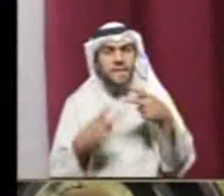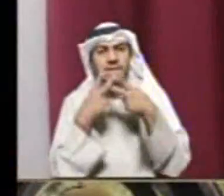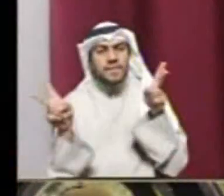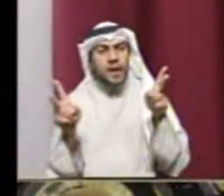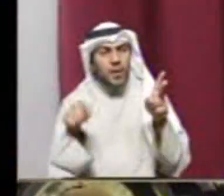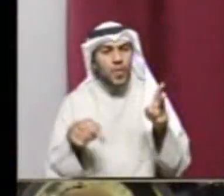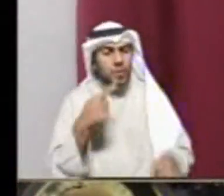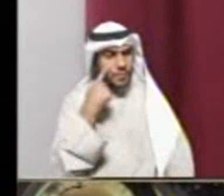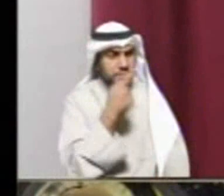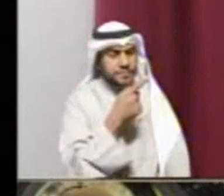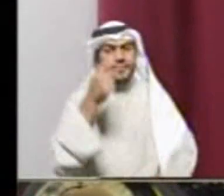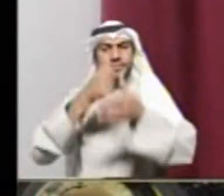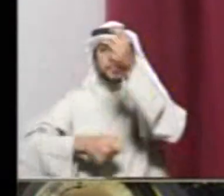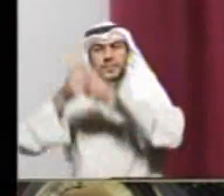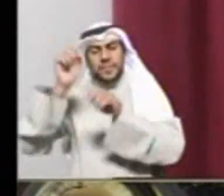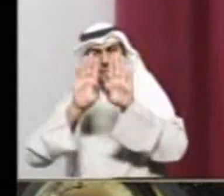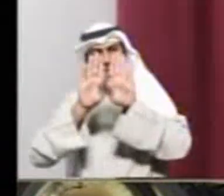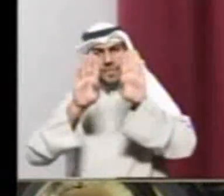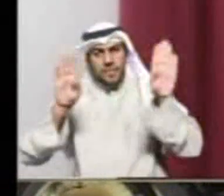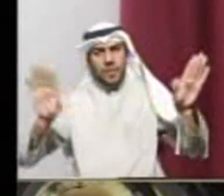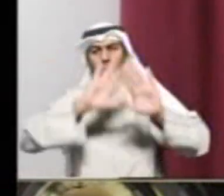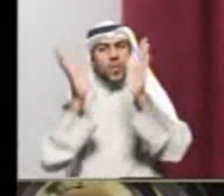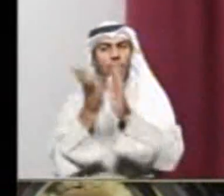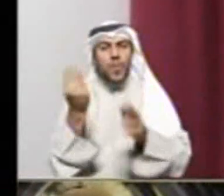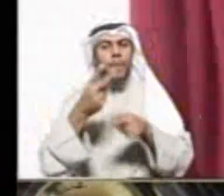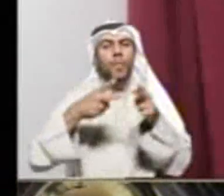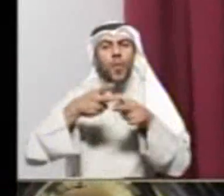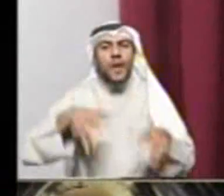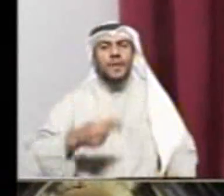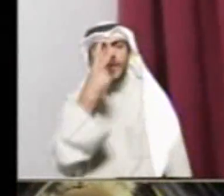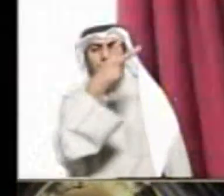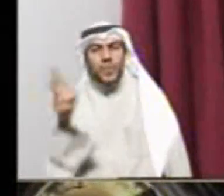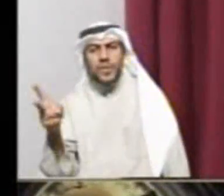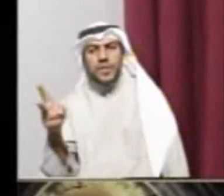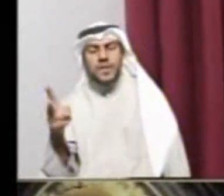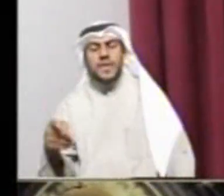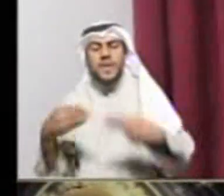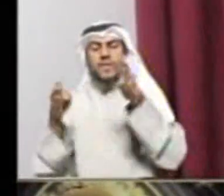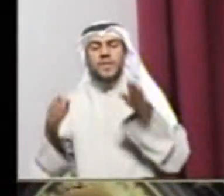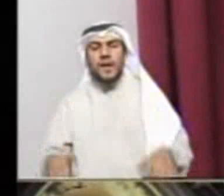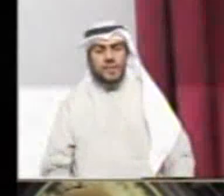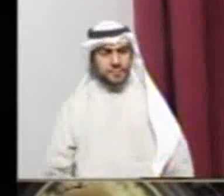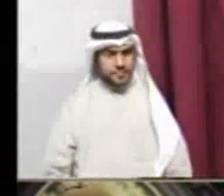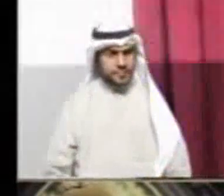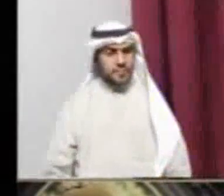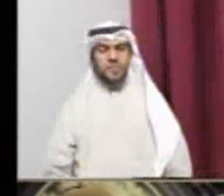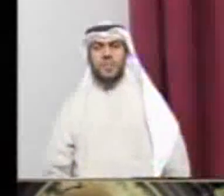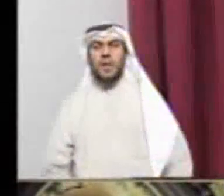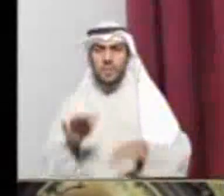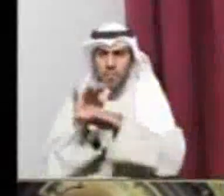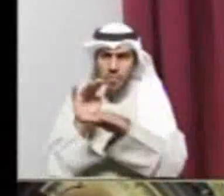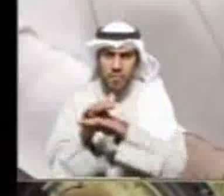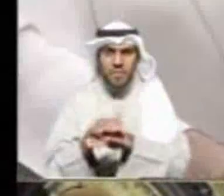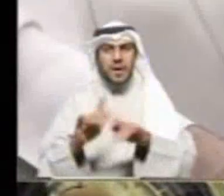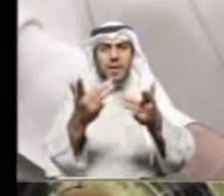يصبح الإجمالي 22 مركزا يقدم أفضل الخدمات للمواطنين. ميز هذا